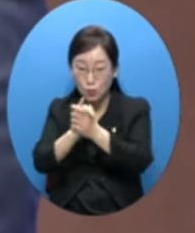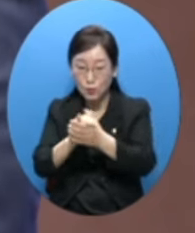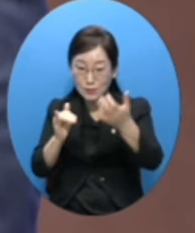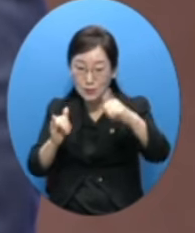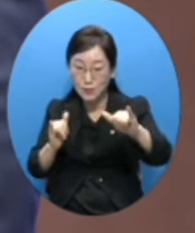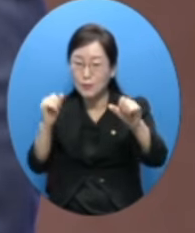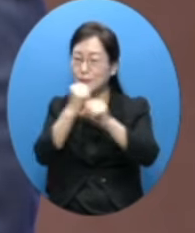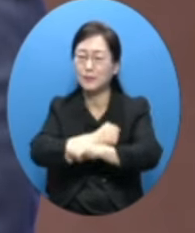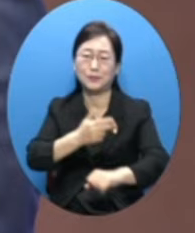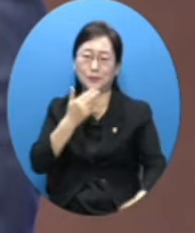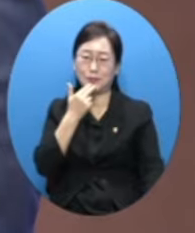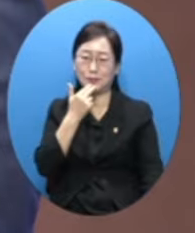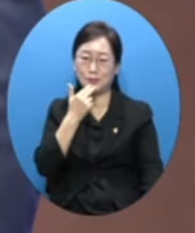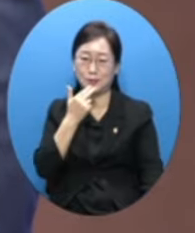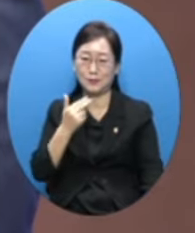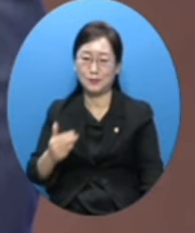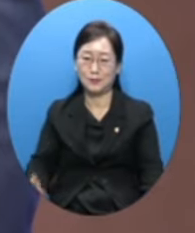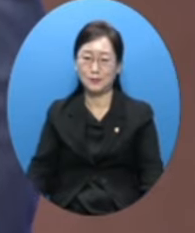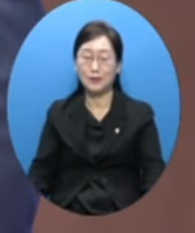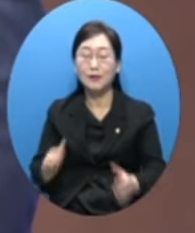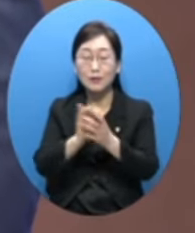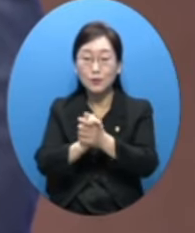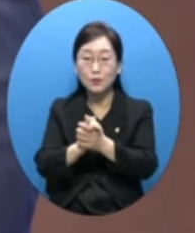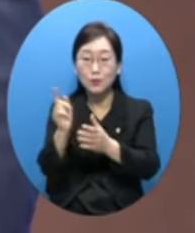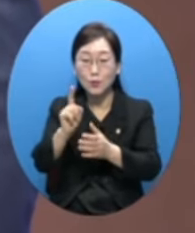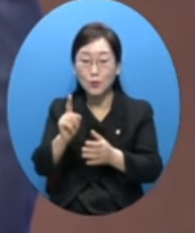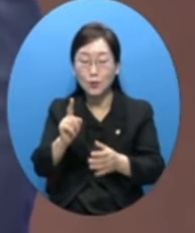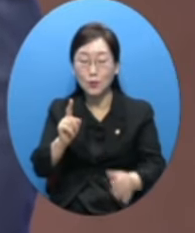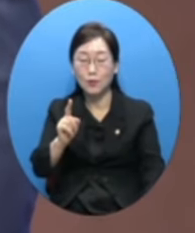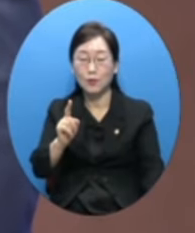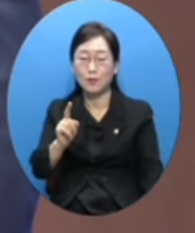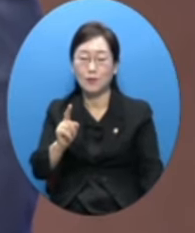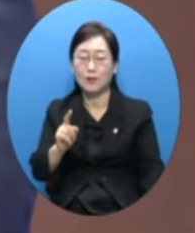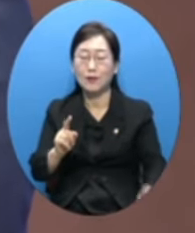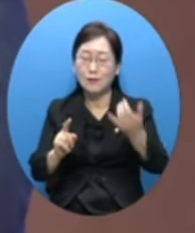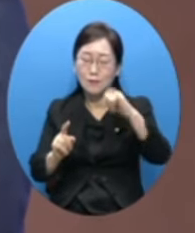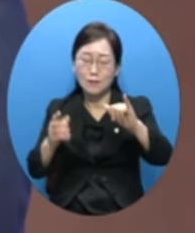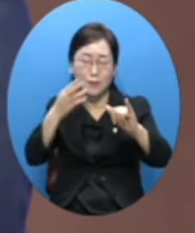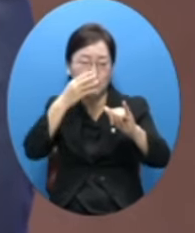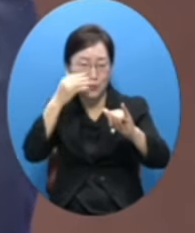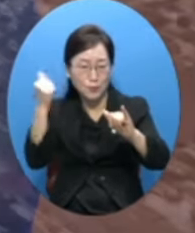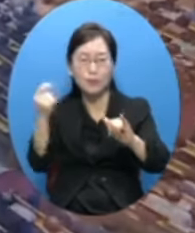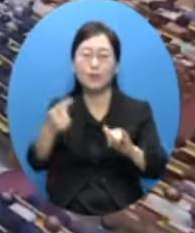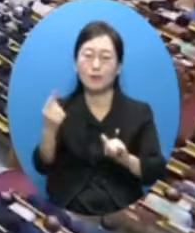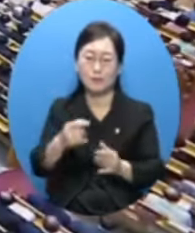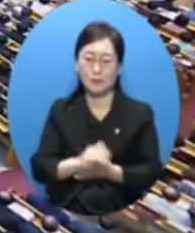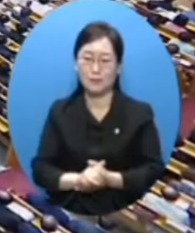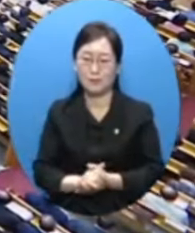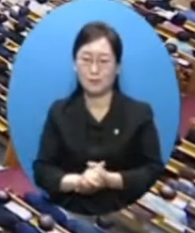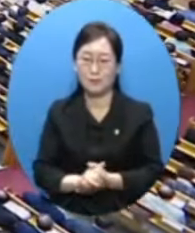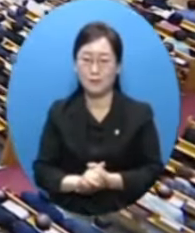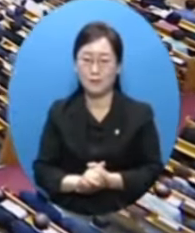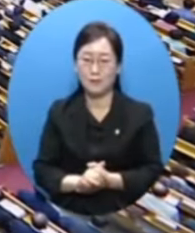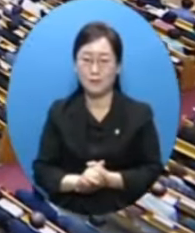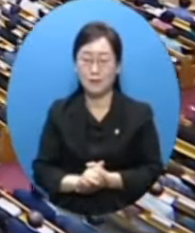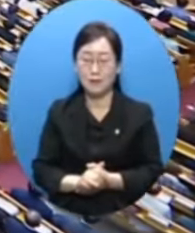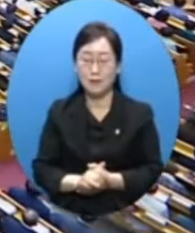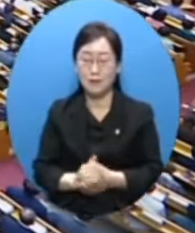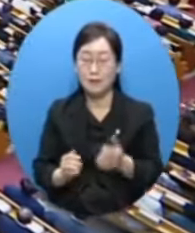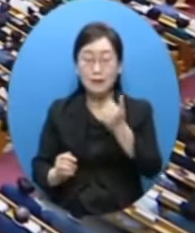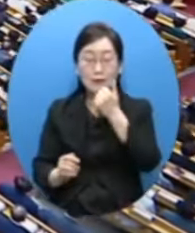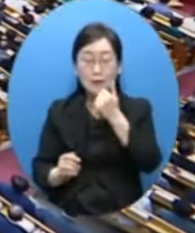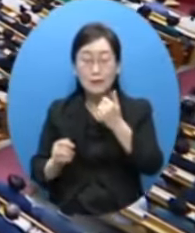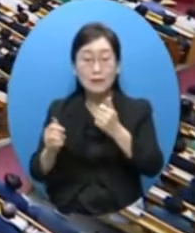않습니다. 기도하는 부모를 인해서 자녀가 잘 되게 되는 것입니다. 그래서 이삭이 야곱을